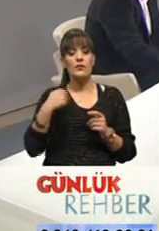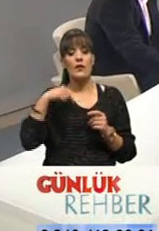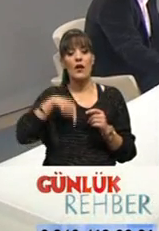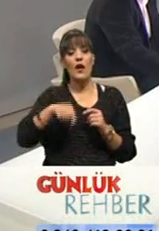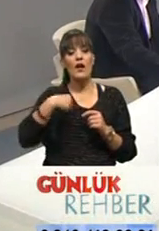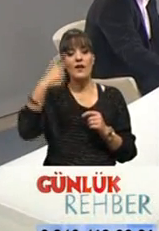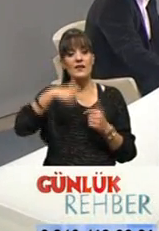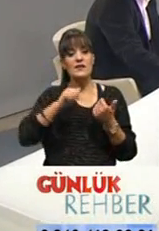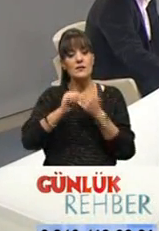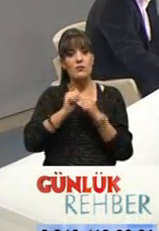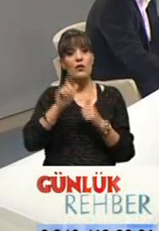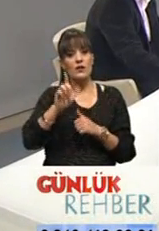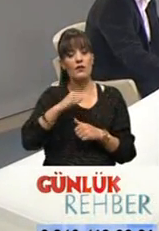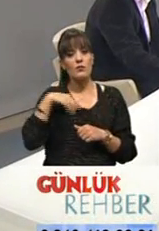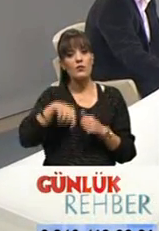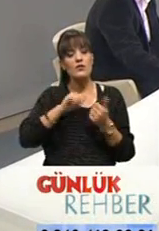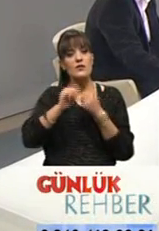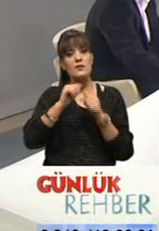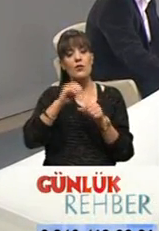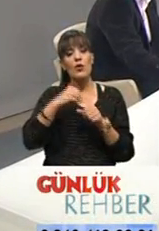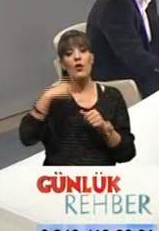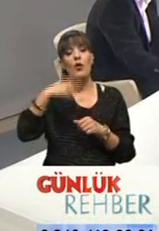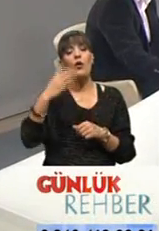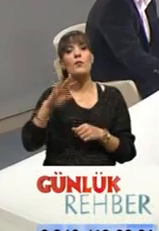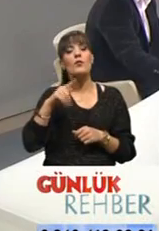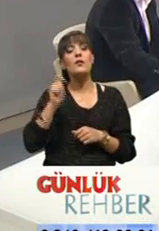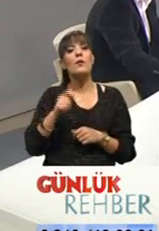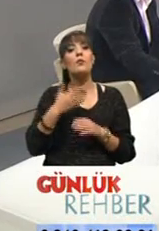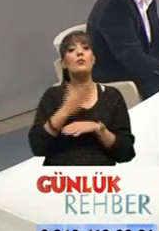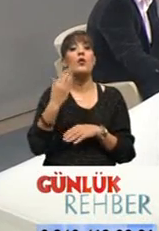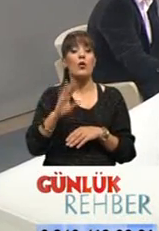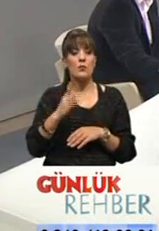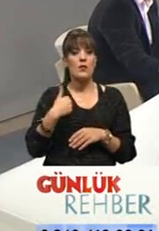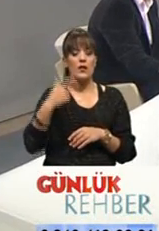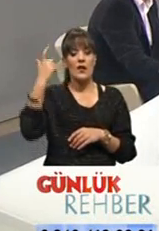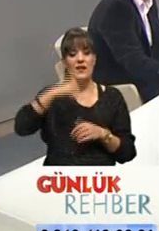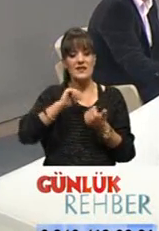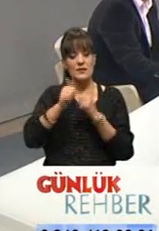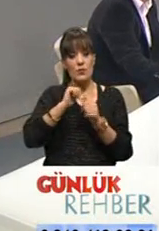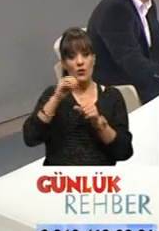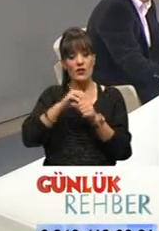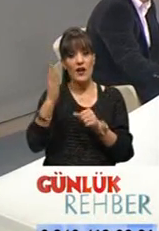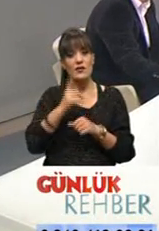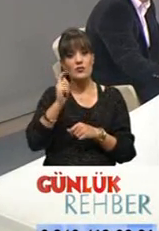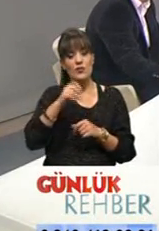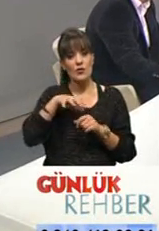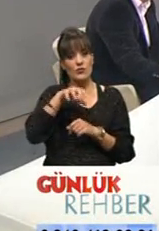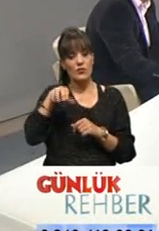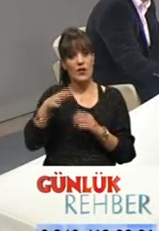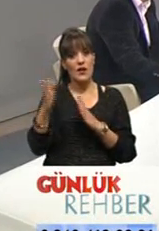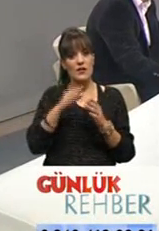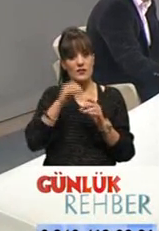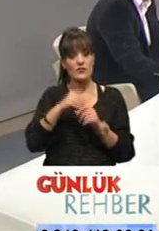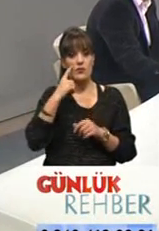kondisyona ihtiyaç var. Kondisyonsuz bu spor dalını yapmak mümkün değil. Performans sporları arasında en zor spor dalları arasında